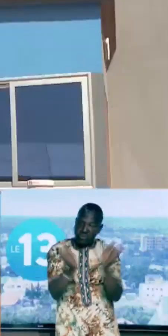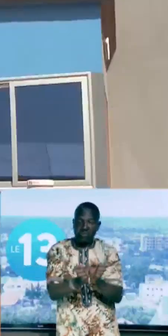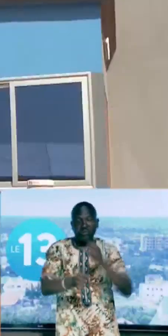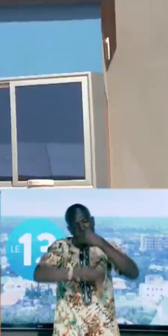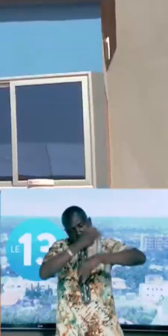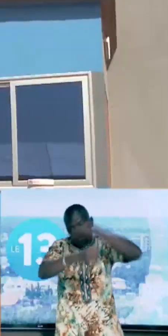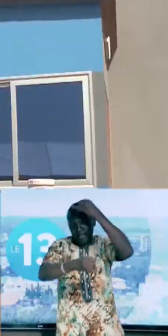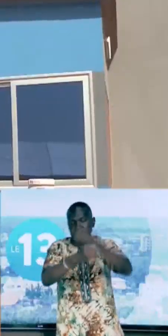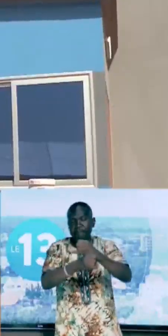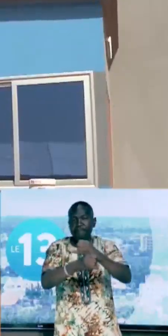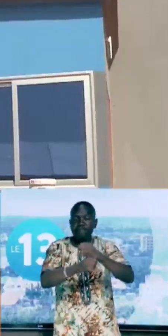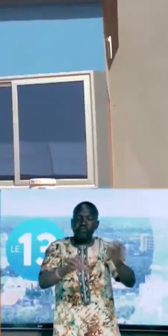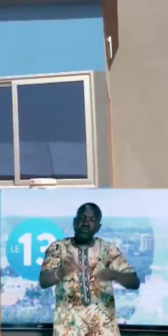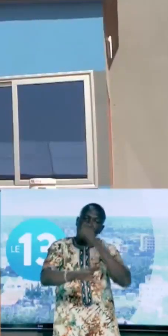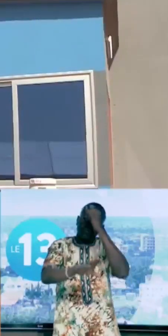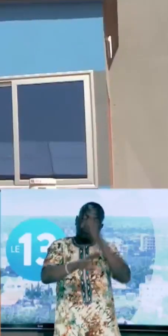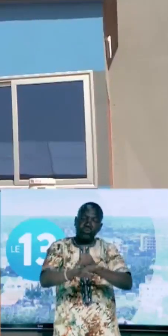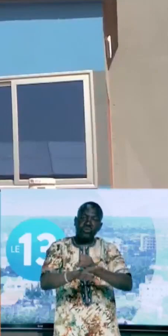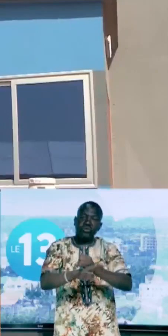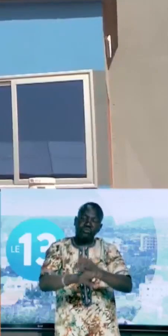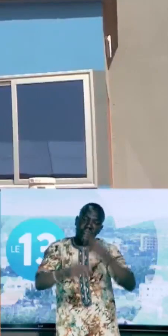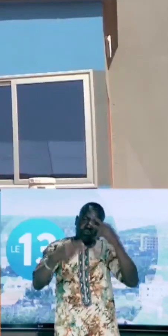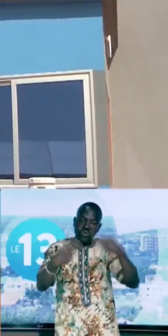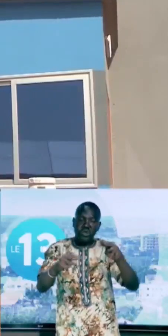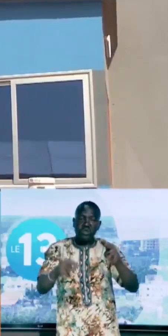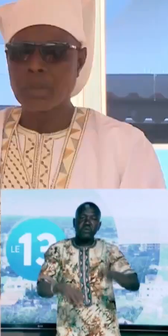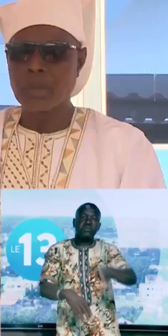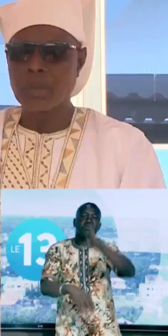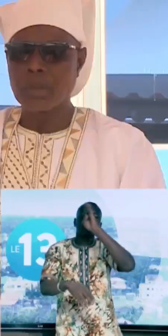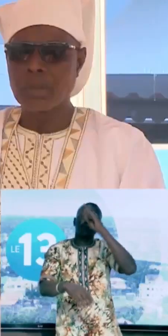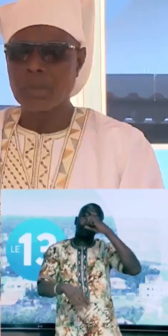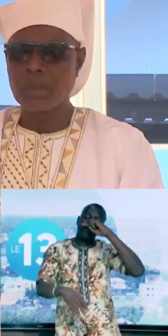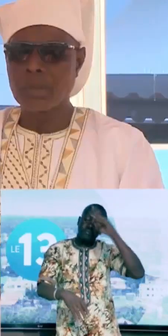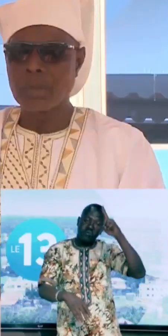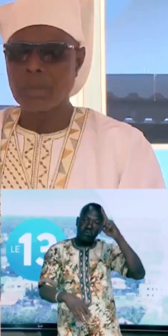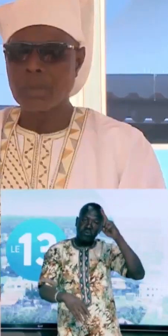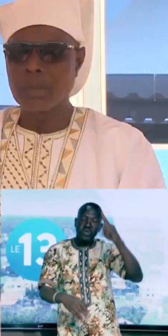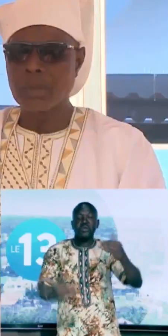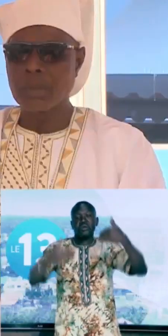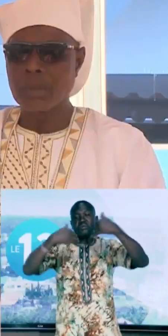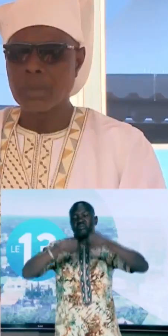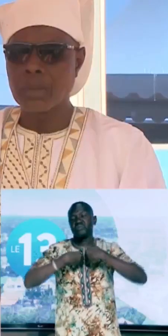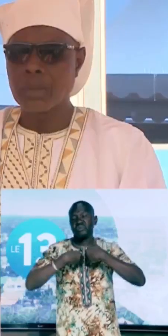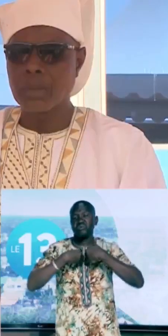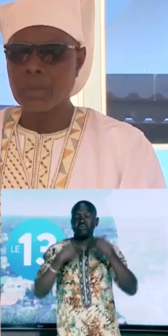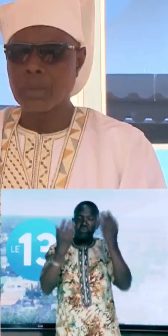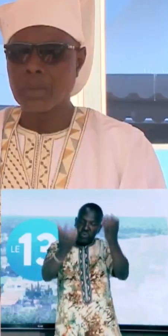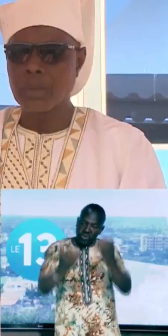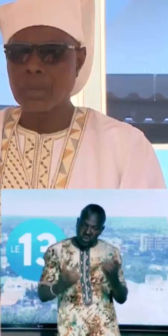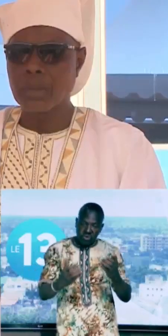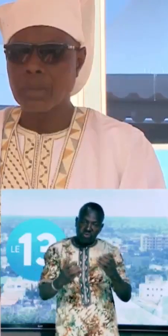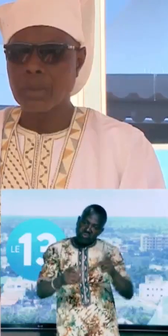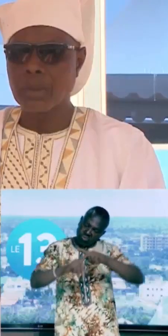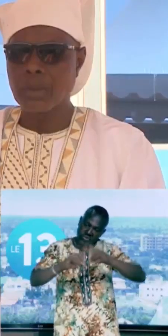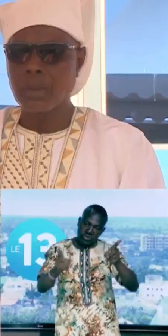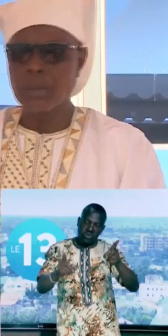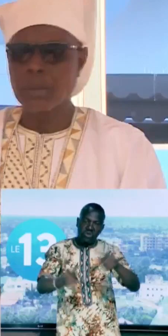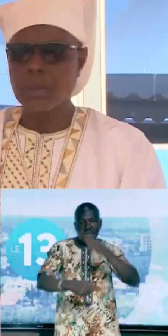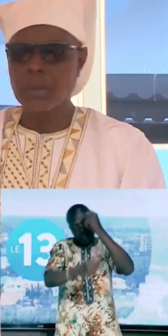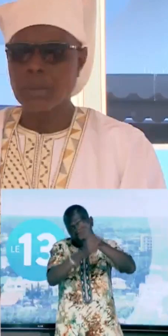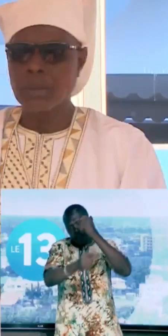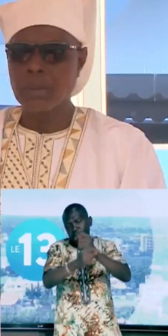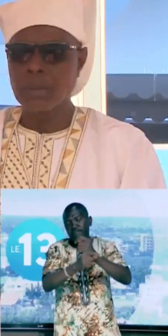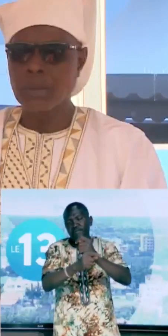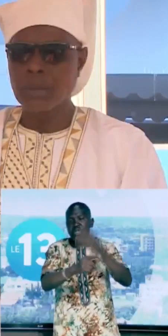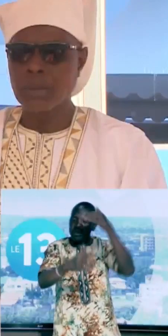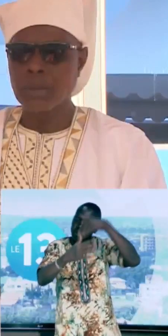International de s'installer sur le marché des boissons gazeuses. Nous avons ressenti le besoin de diversifier nos activités.